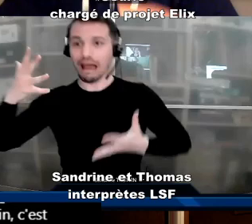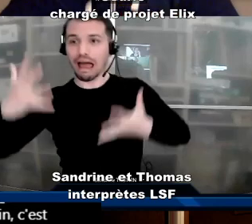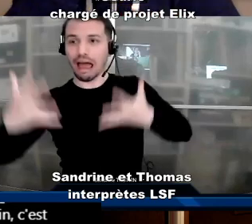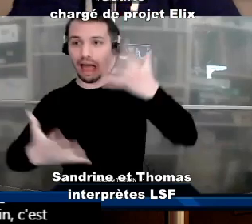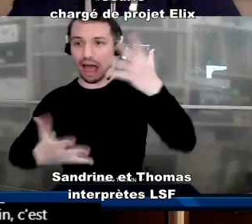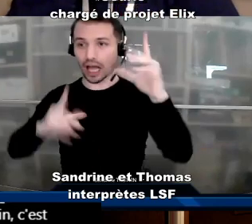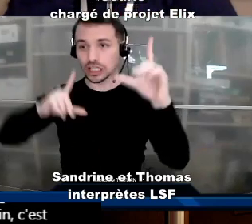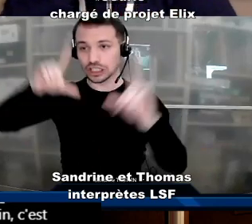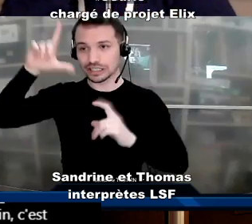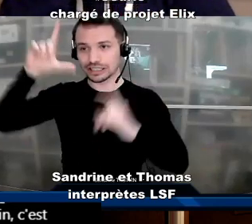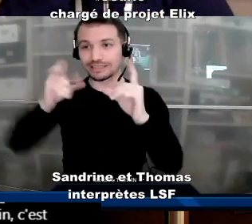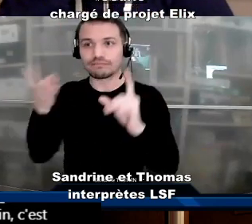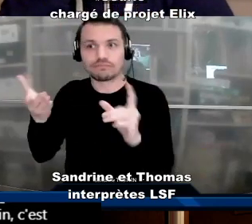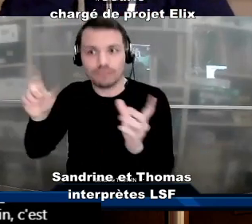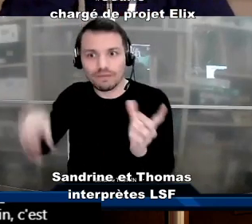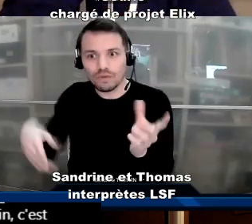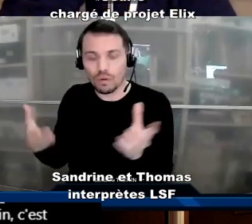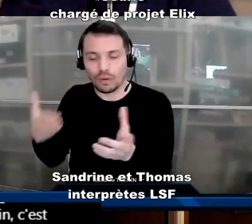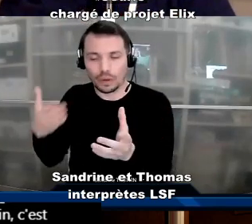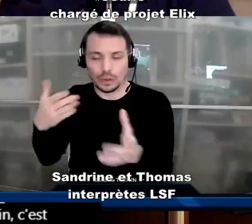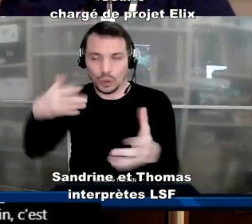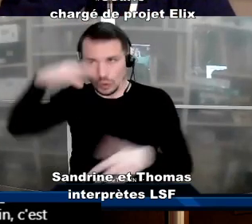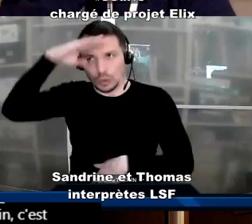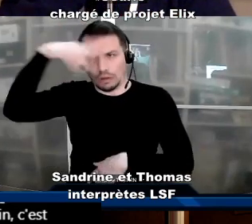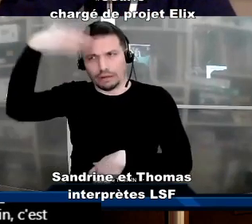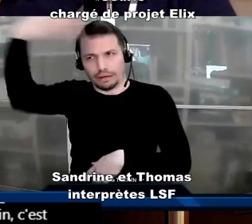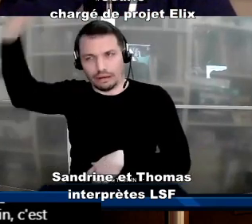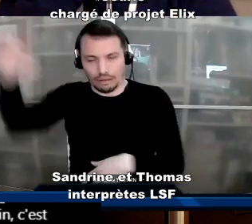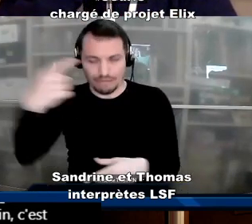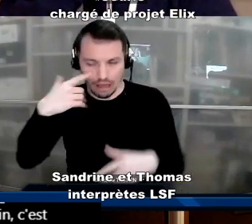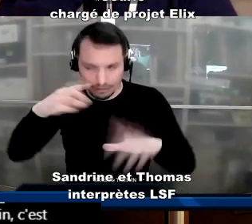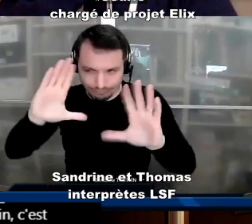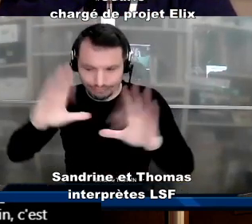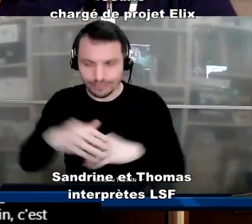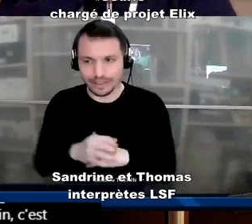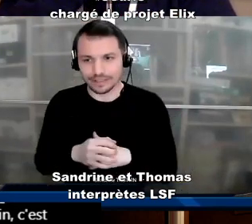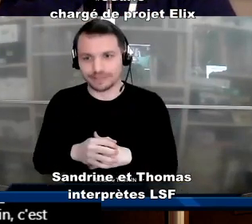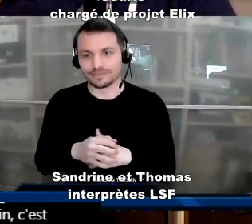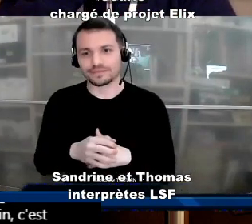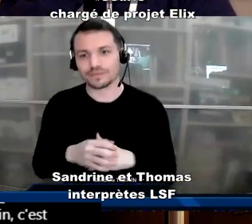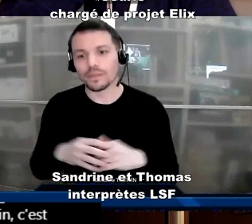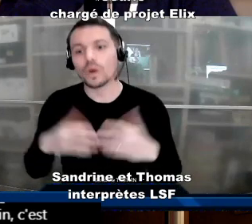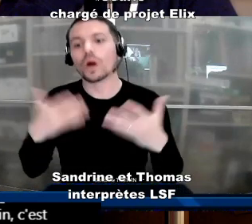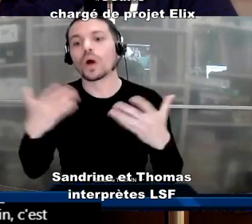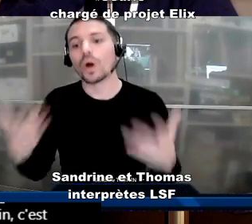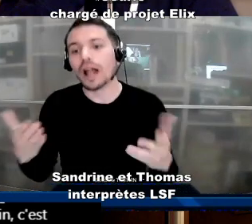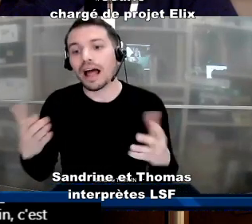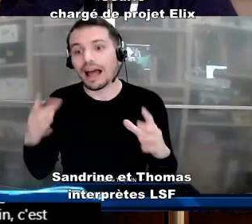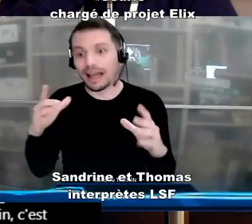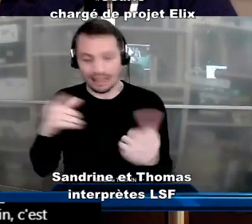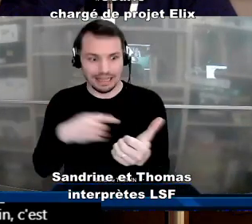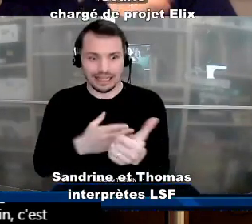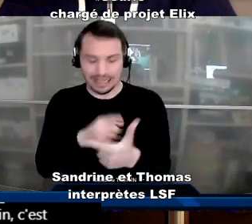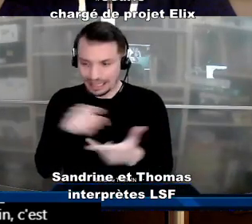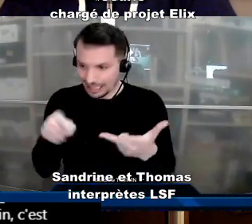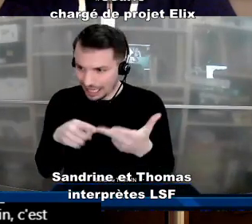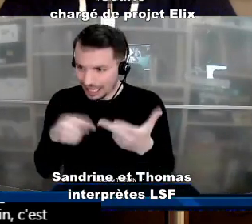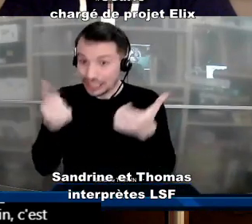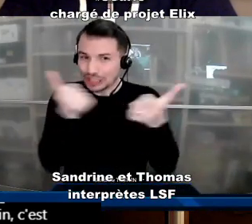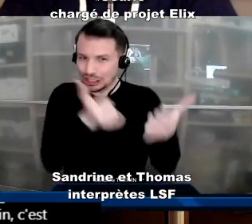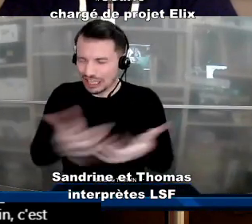c'est la perspective est encore lointaine. Donc je vais finir ma présentation par quelques petits